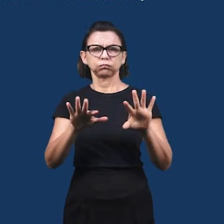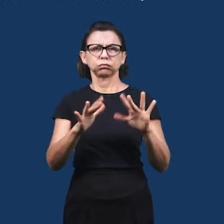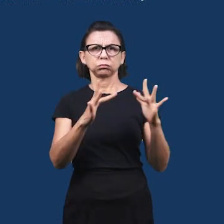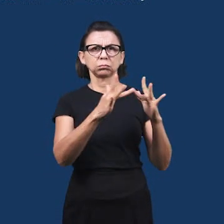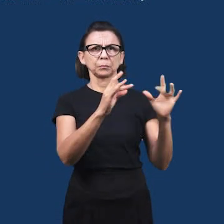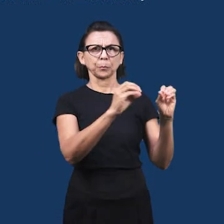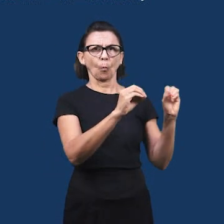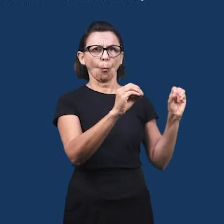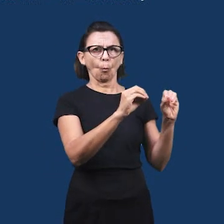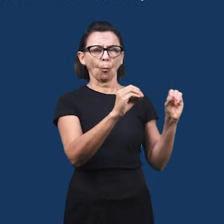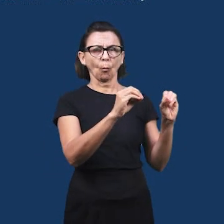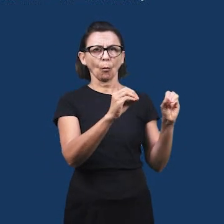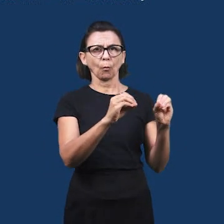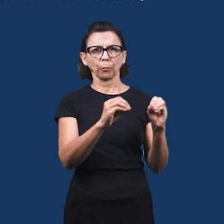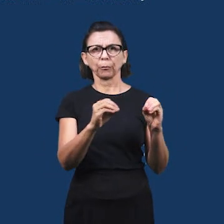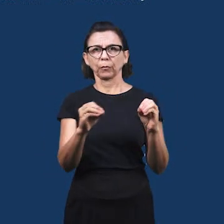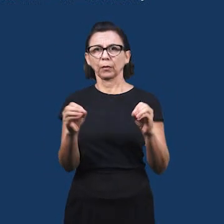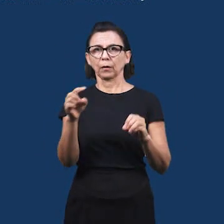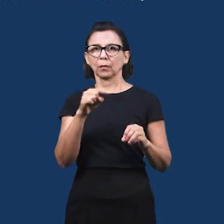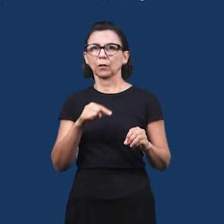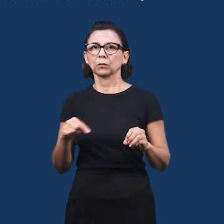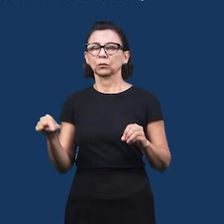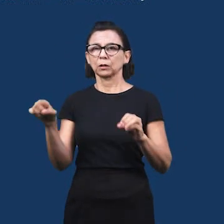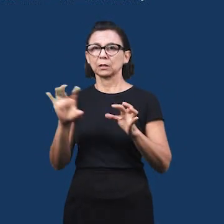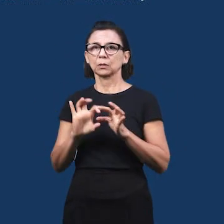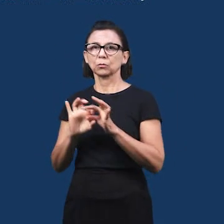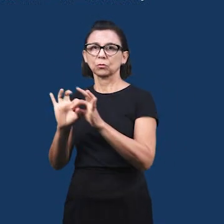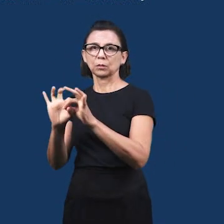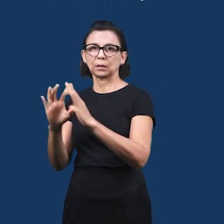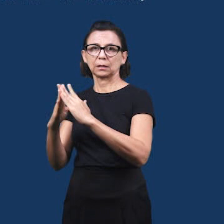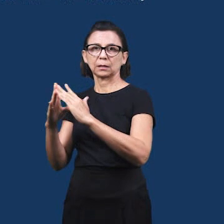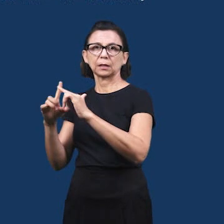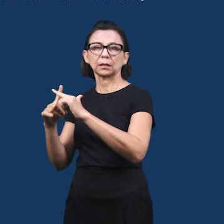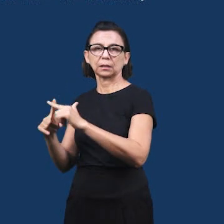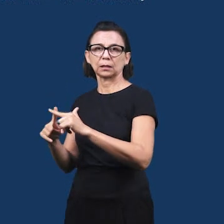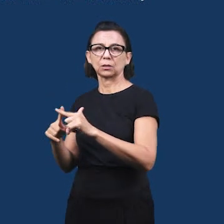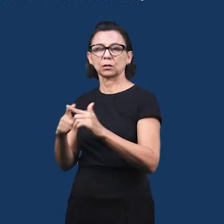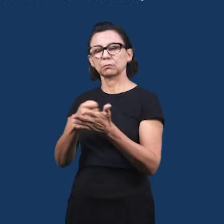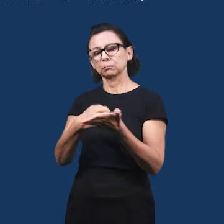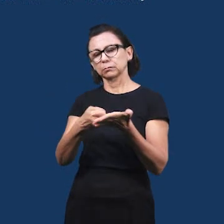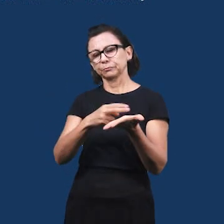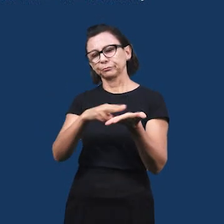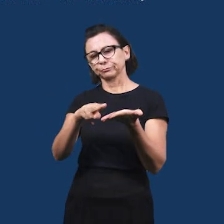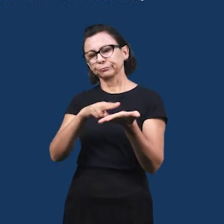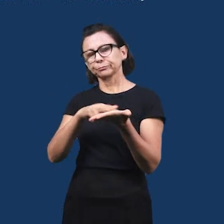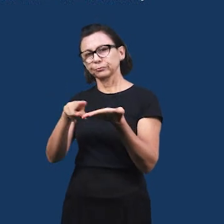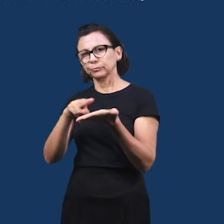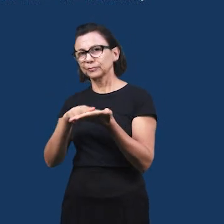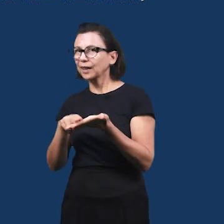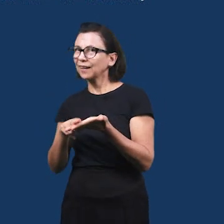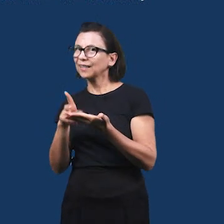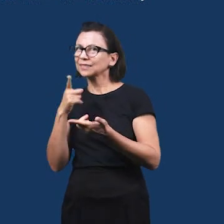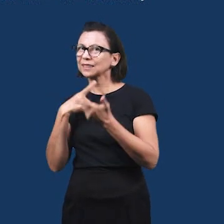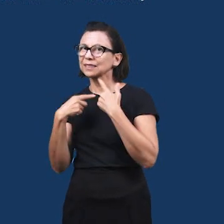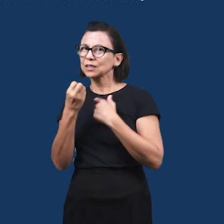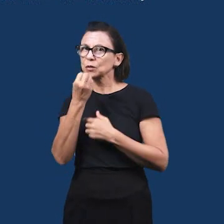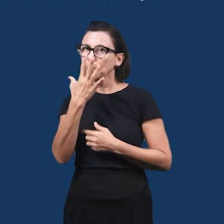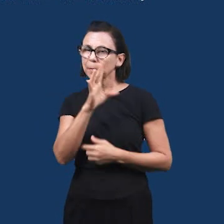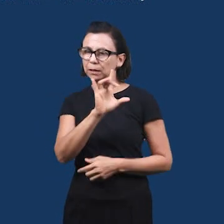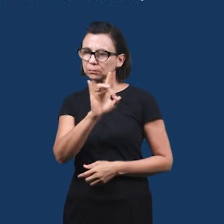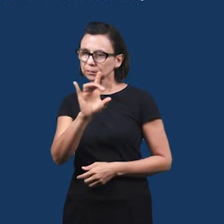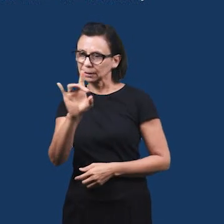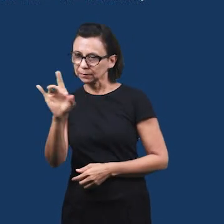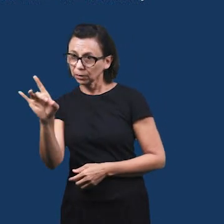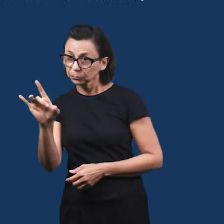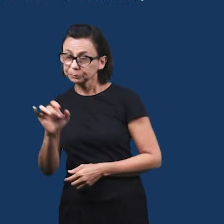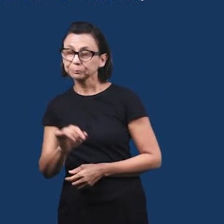время пандемии, социальной дистанции, и поскольку я недавно в этой